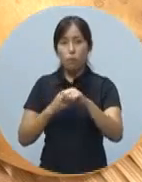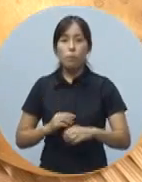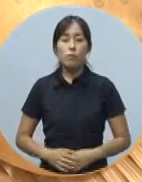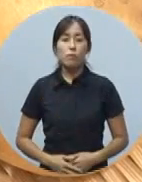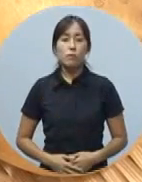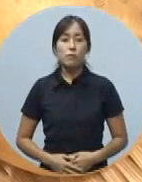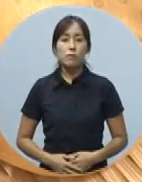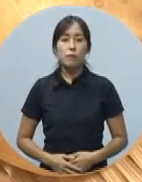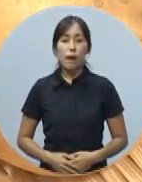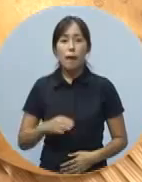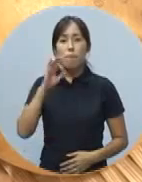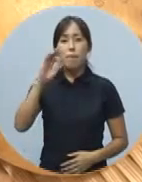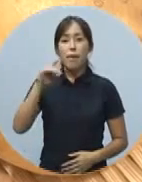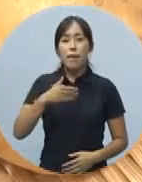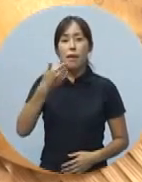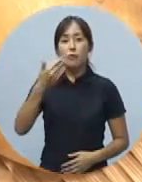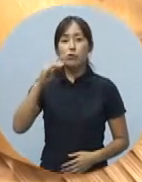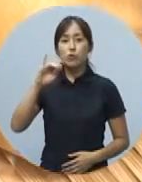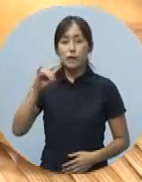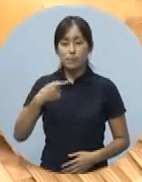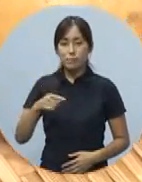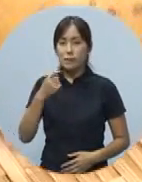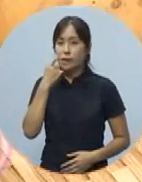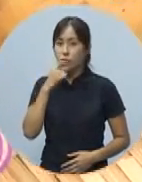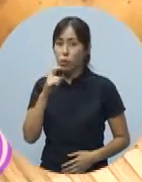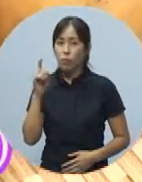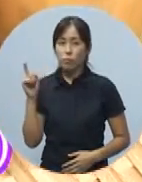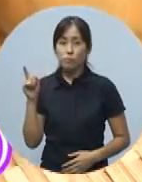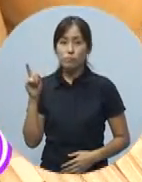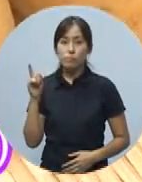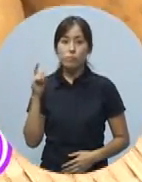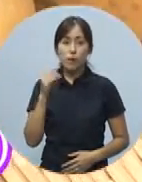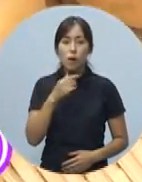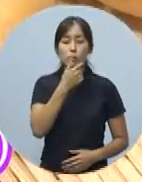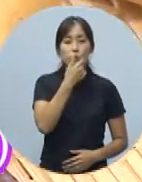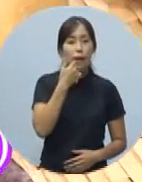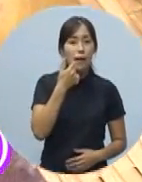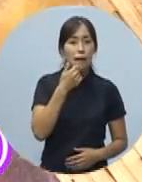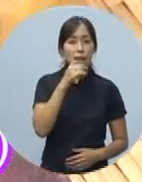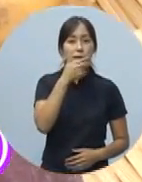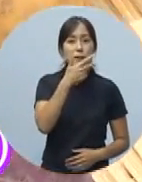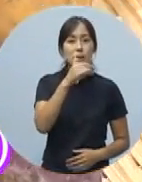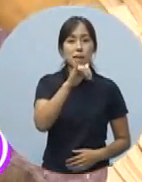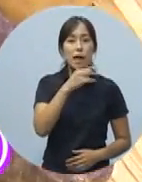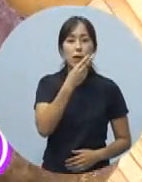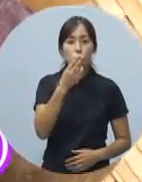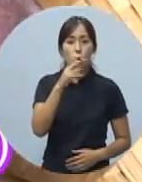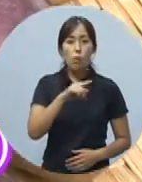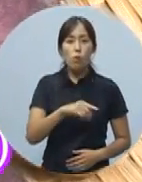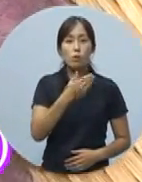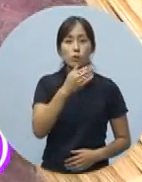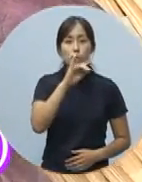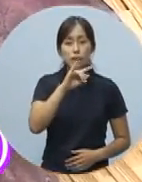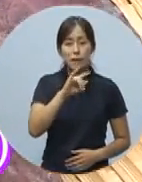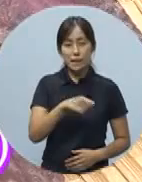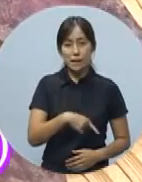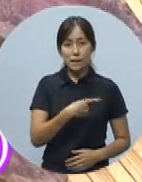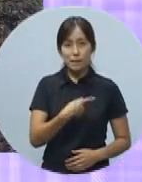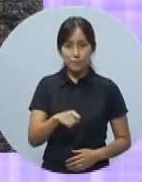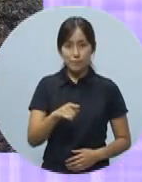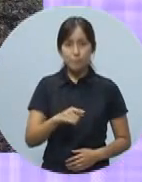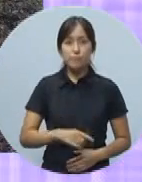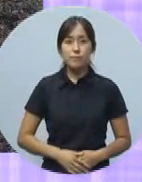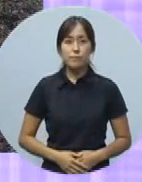ゃがいもはメイクインという白色のじゃがいもと、シャドークイーンという紫色のじゃがいもを用意しました。 そうですね、